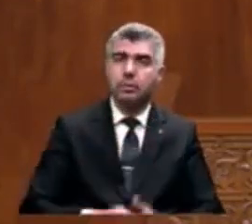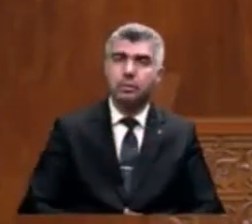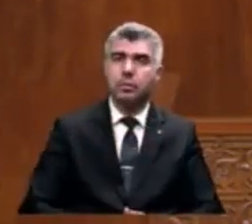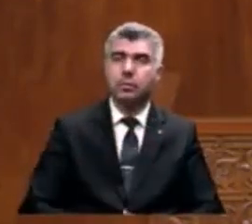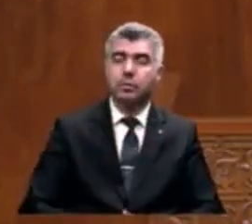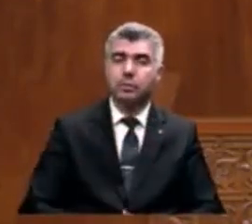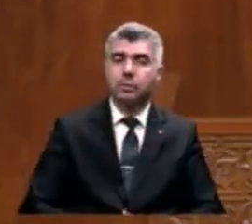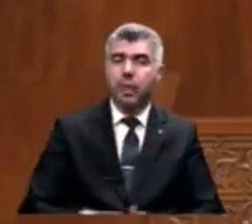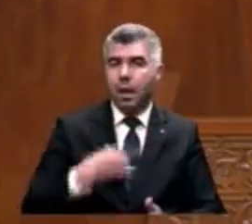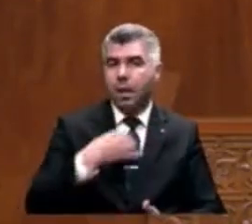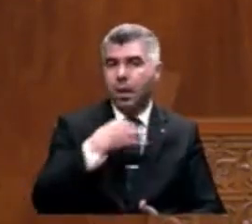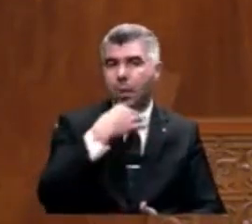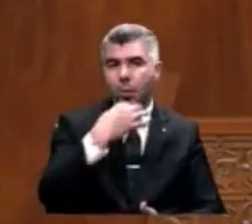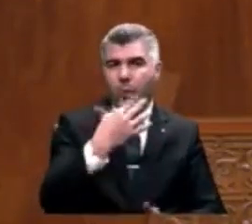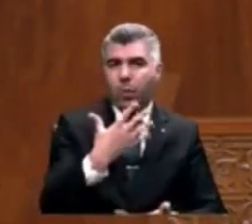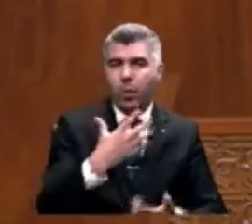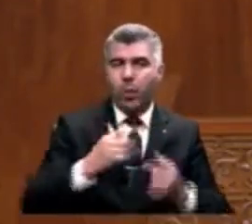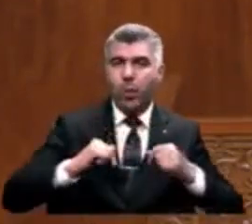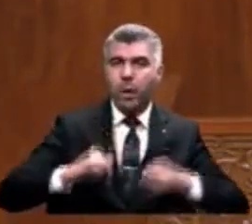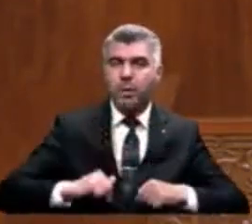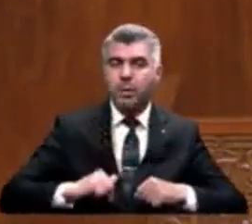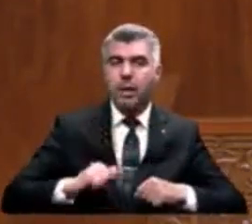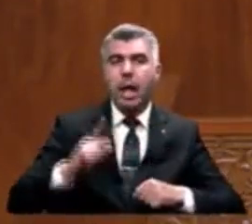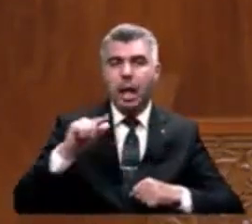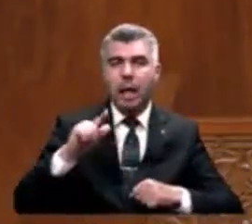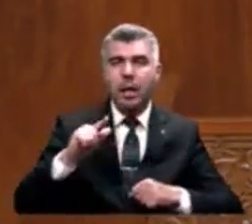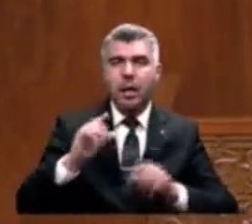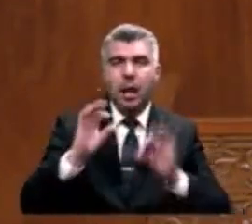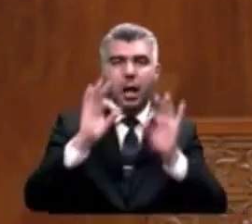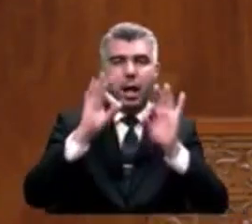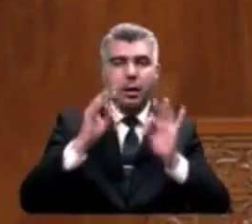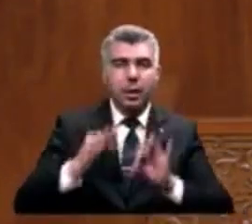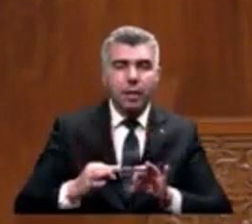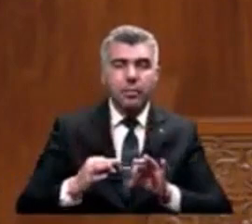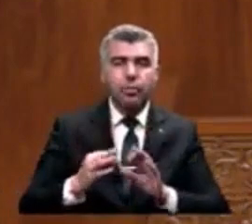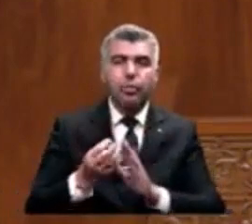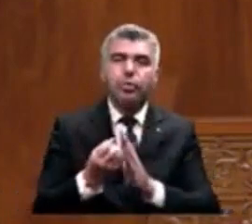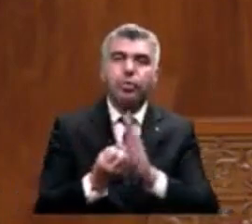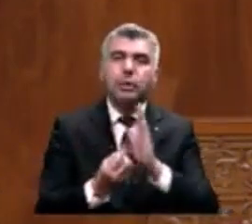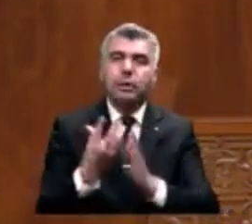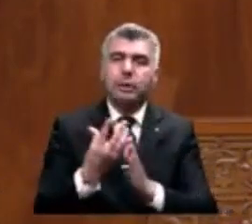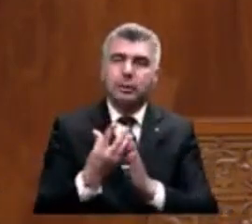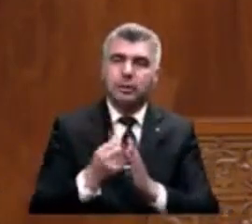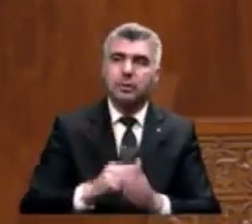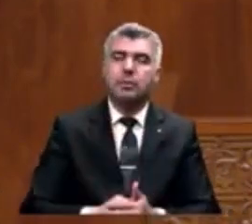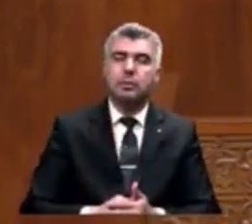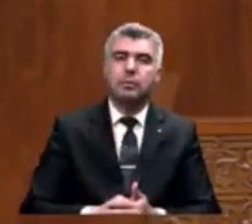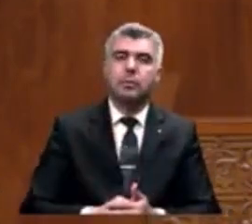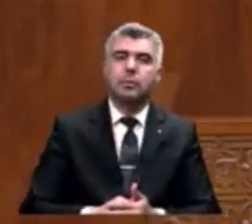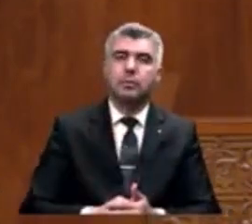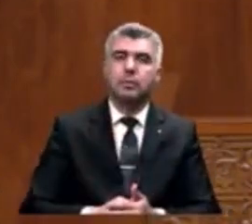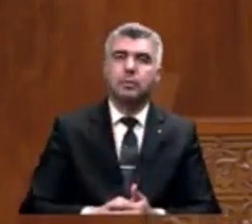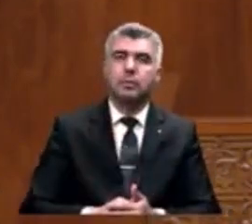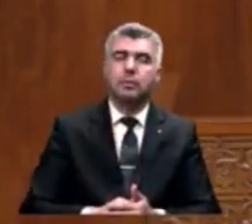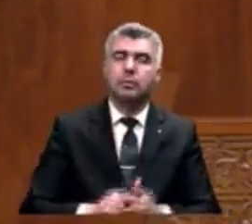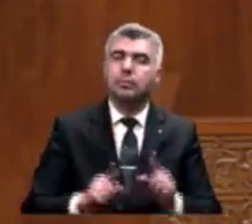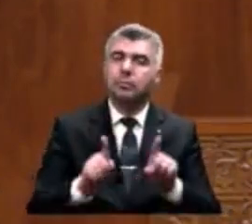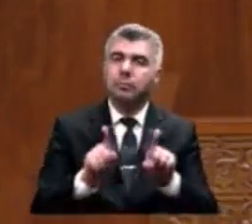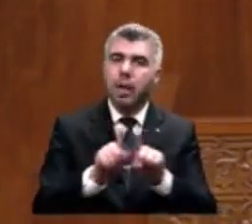ممكن نقول لكم بأن كاين عداد ديال المستجدات اللي في